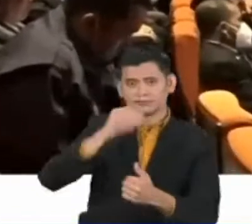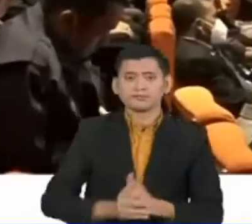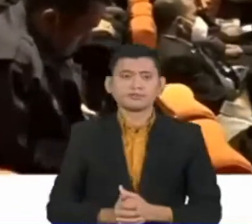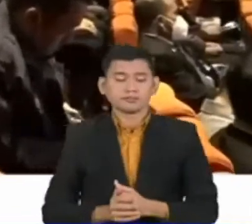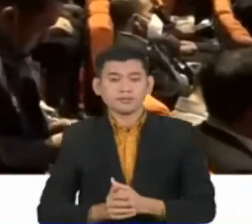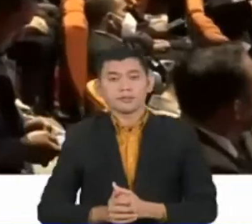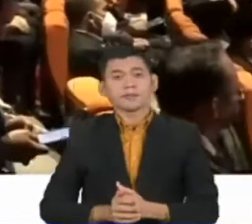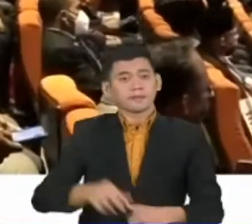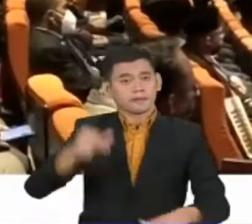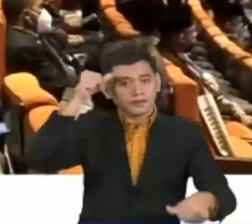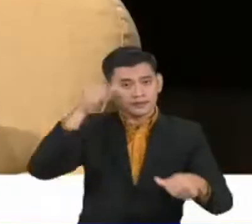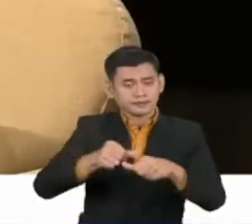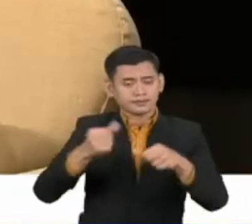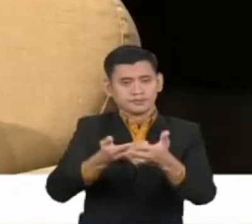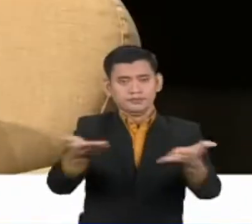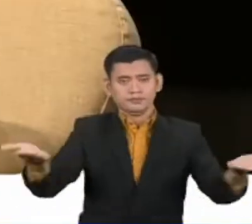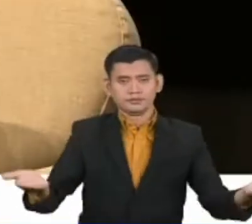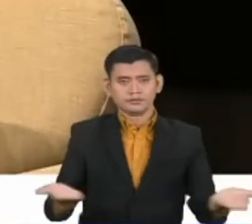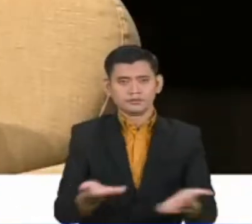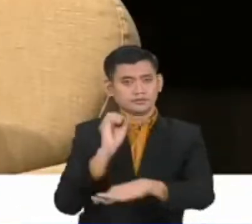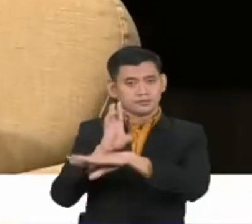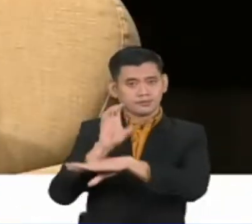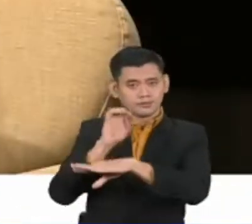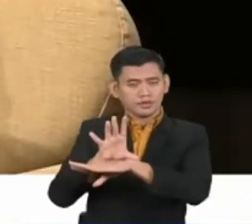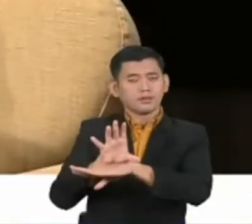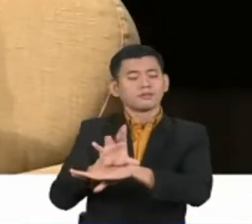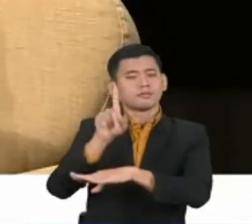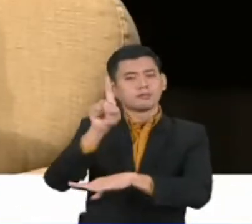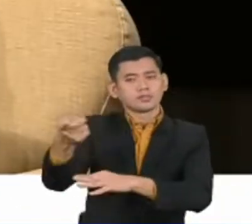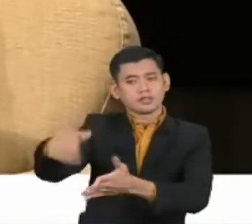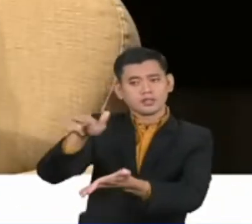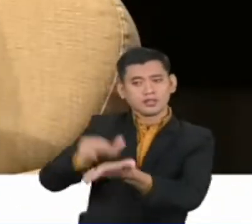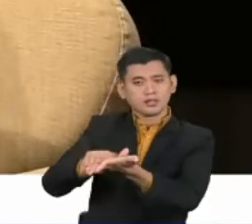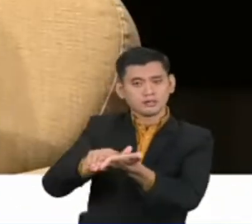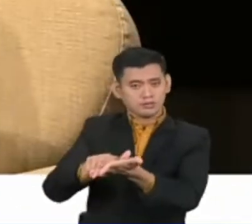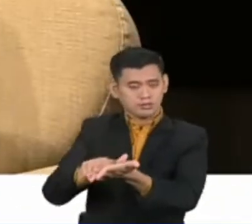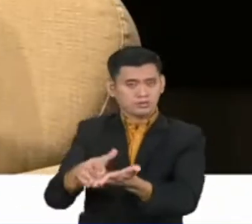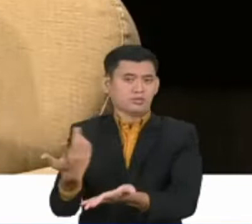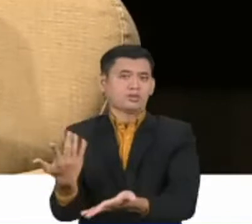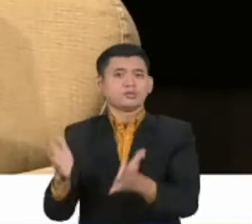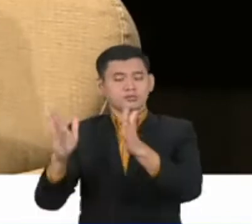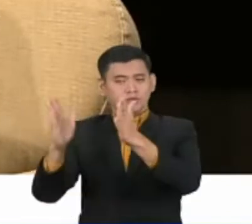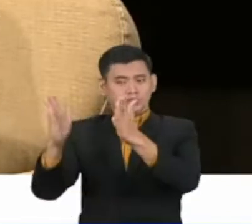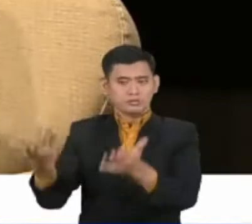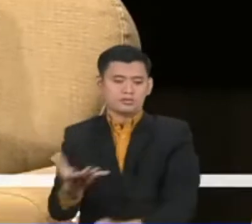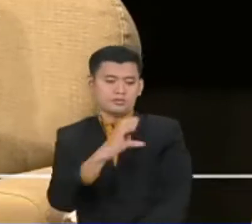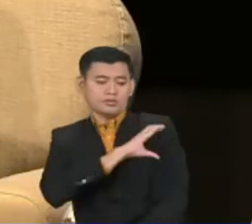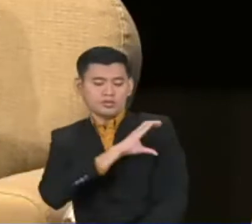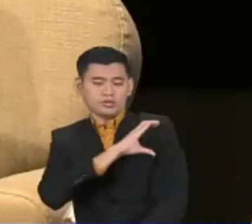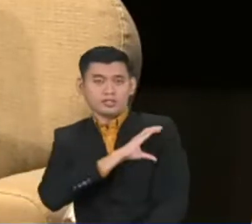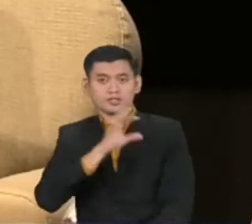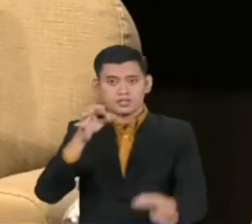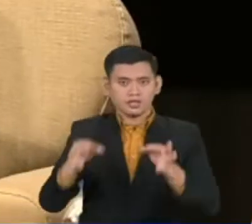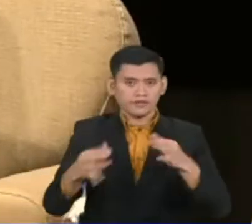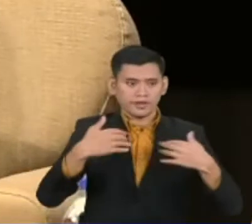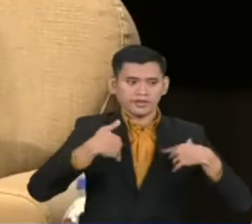Beliau turut mengingatkan orang ramai untuk segera melaporkan kepada pihak berkuasa apabila melihat perkara yang menyimpang daripada